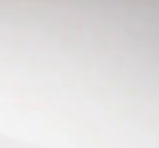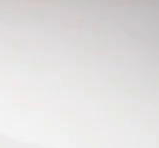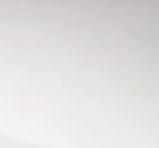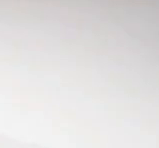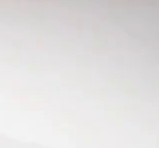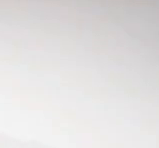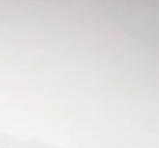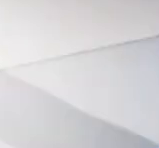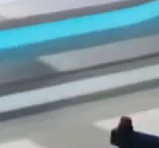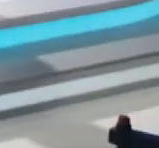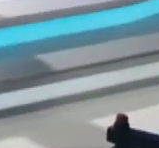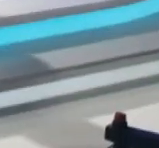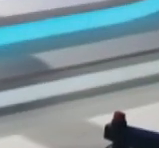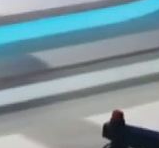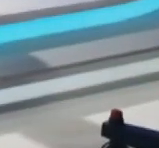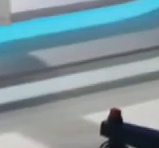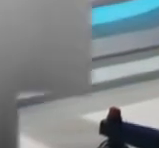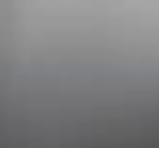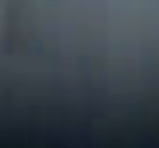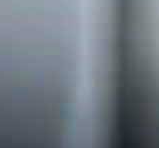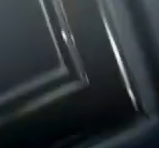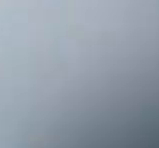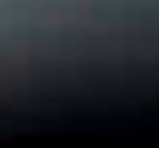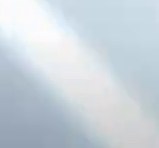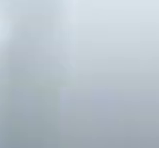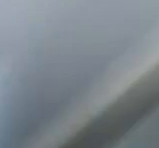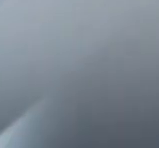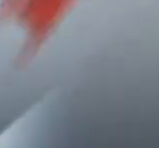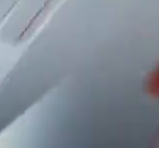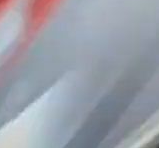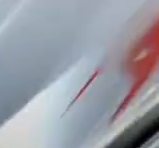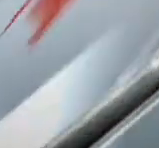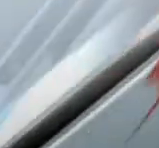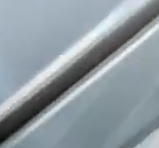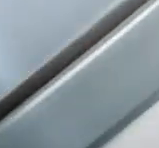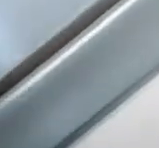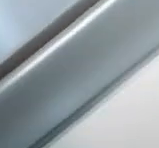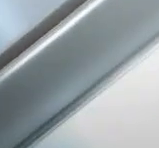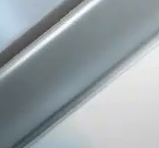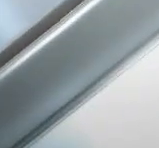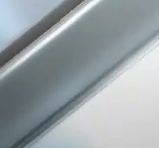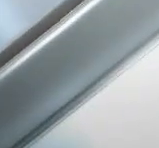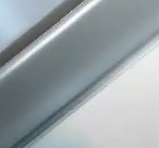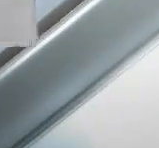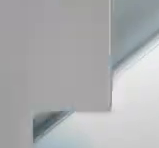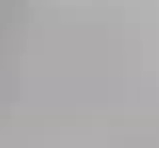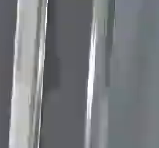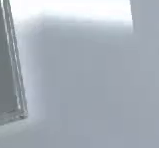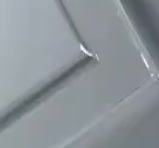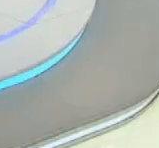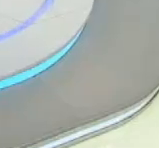live mula sa GMA Network Center. Ito ang 24 Oras.